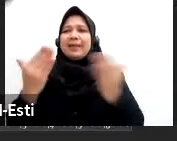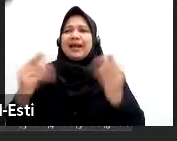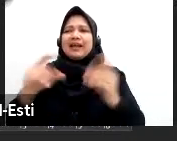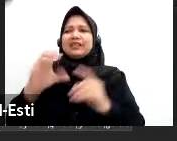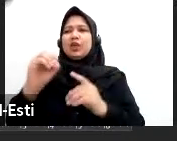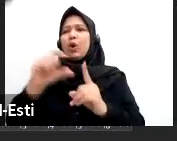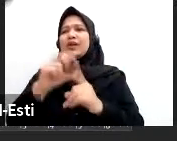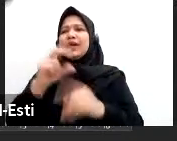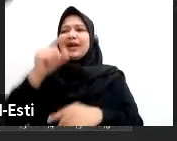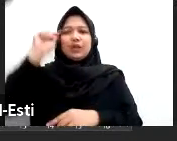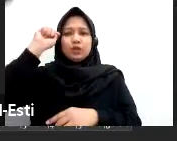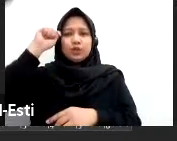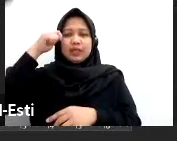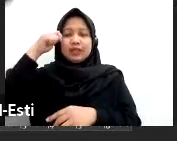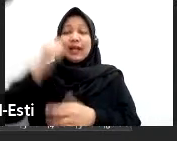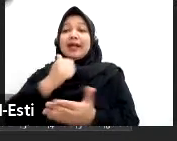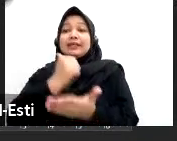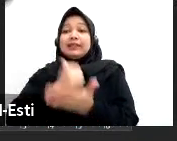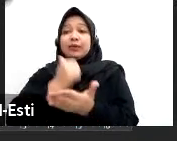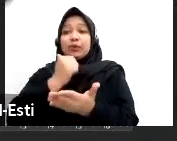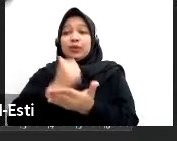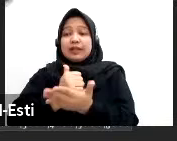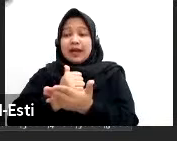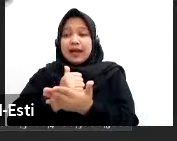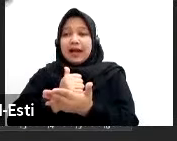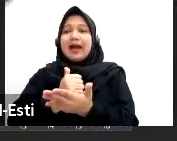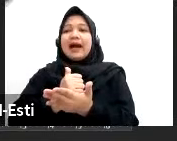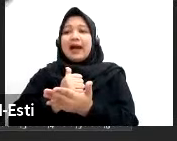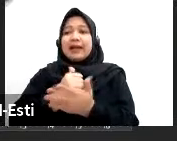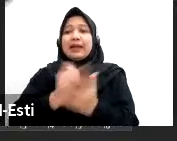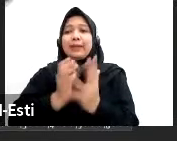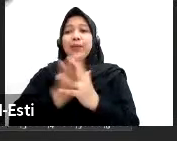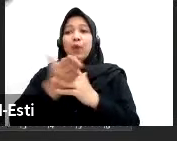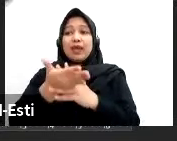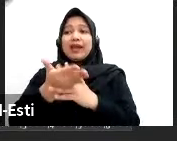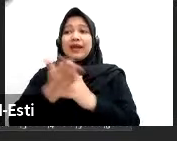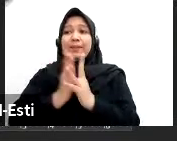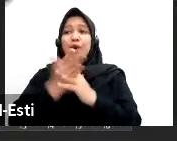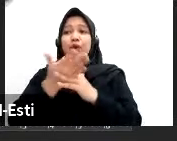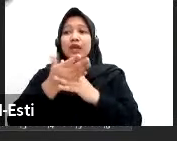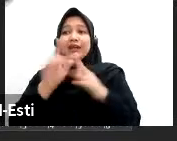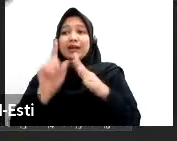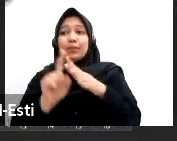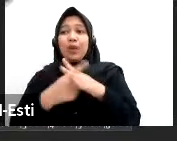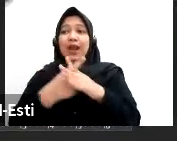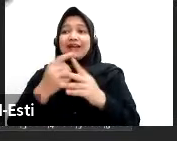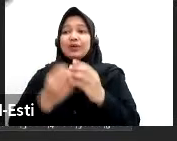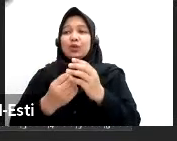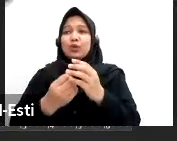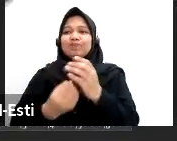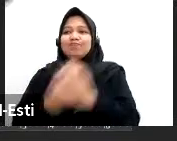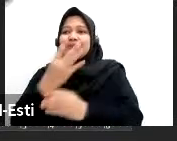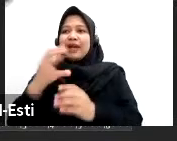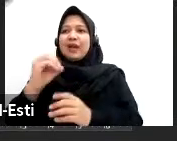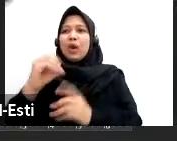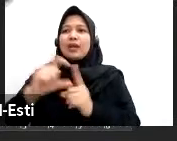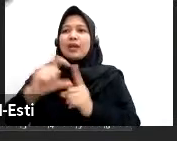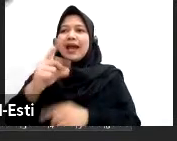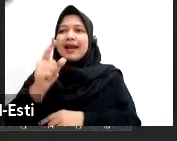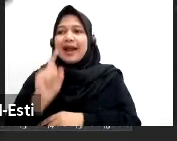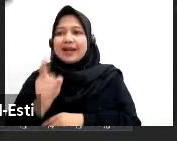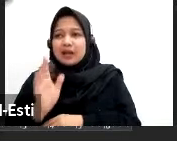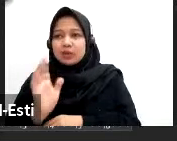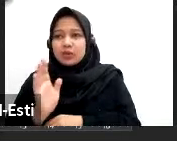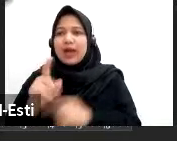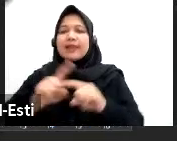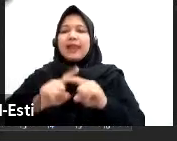Ipun digital sebetulnya sudah bikin sudah ada pilot project pengembangan lebih dari enggak ada sebetulnya tapi itu masih